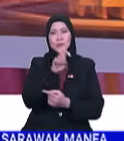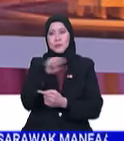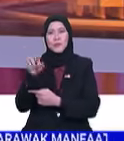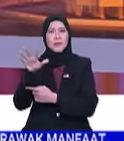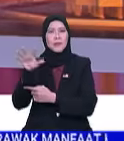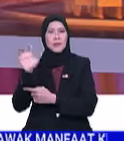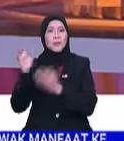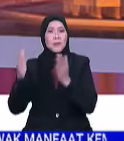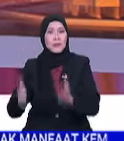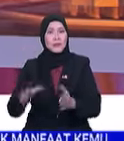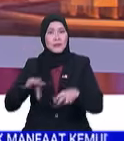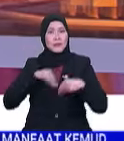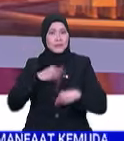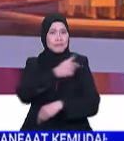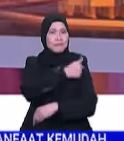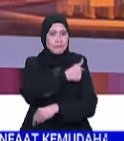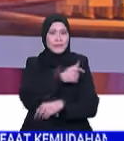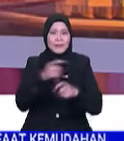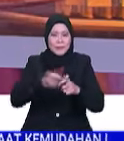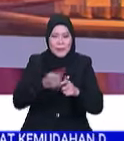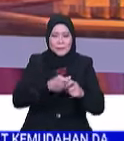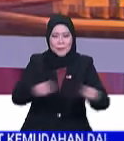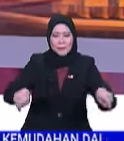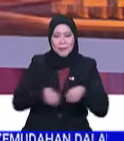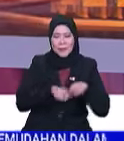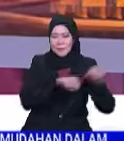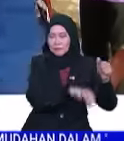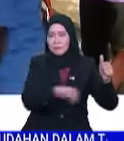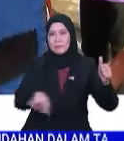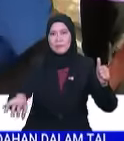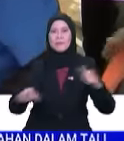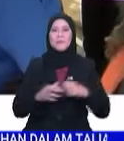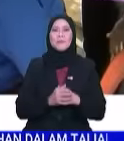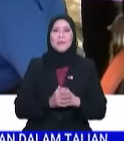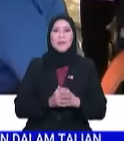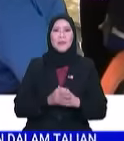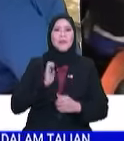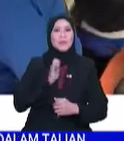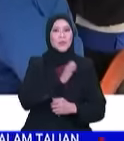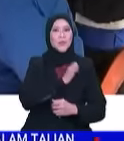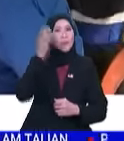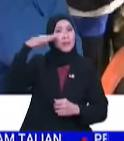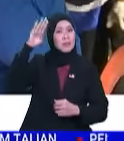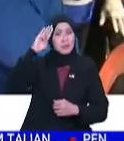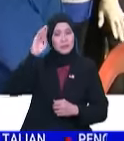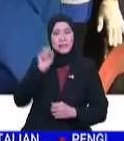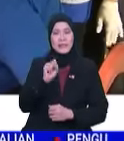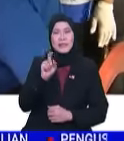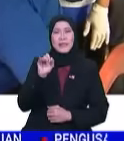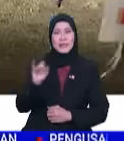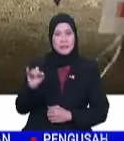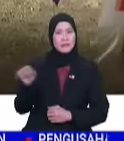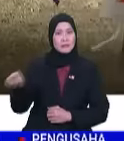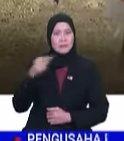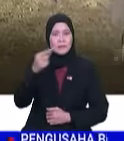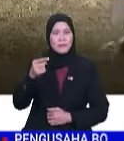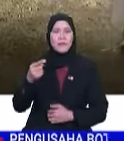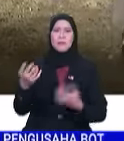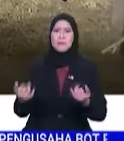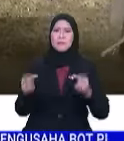600 penerima vaksin di setiap lokasi. Menurut Exco Perlis, Siti Berini Yahya, usaha dilaksanakan ini